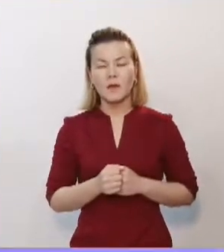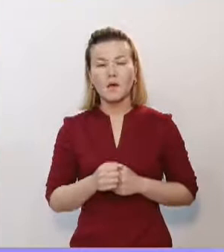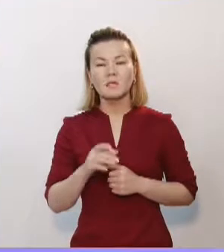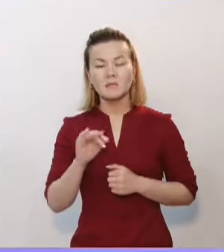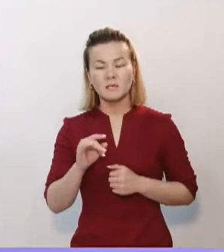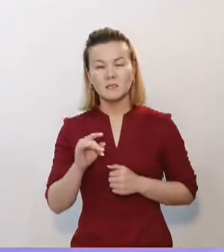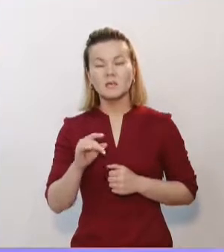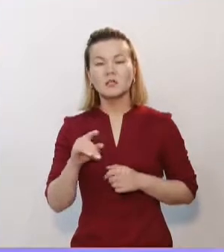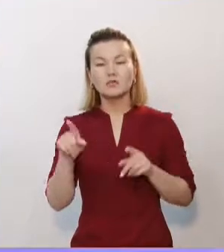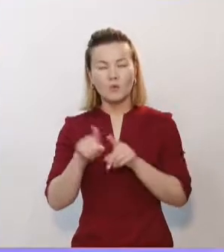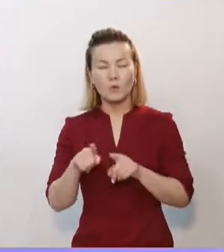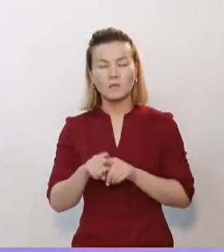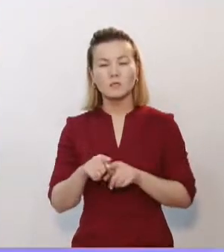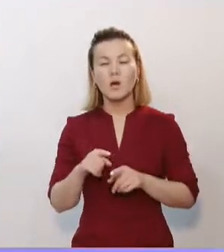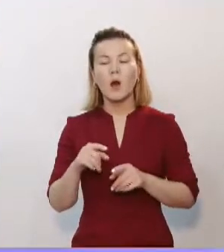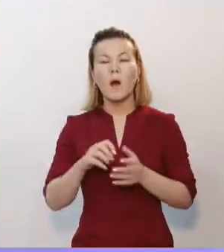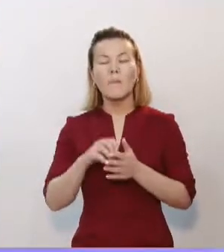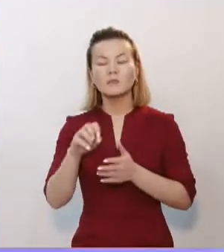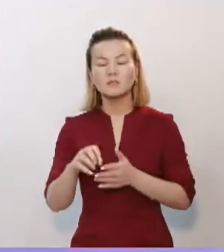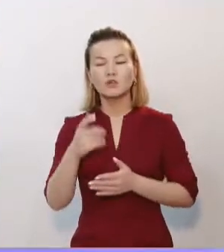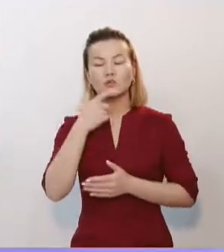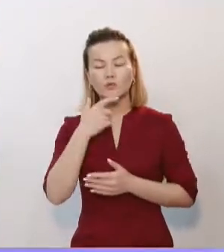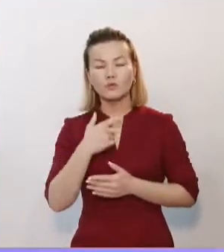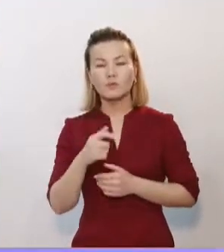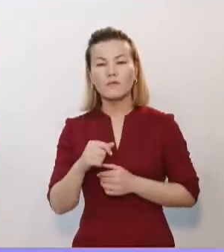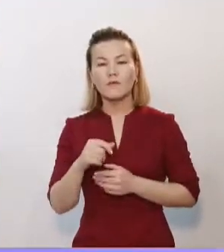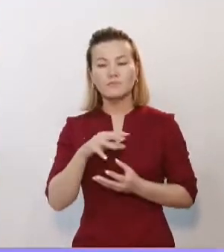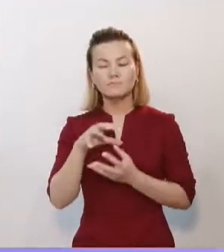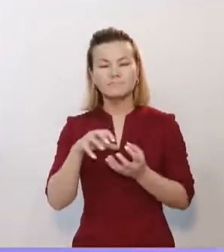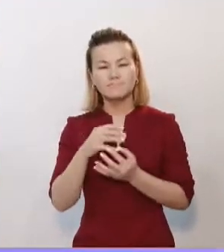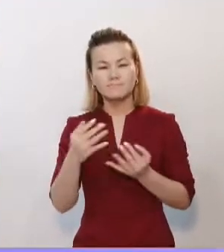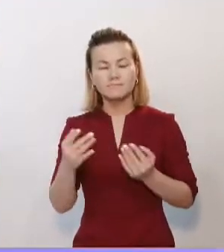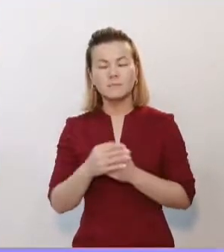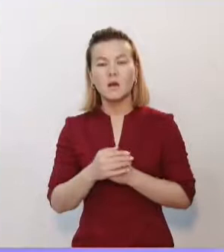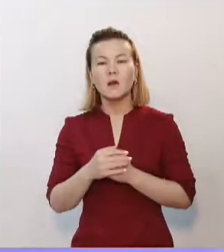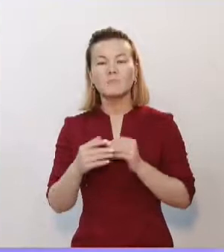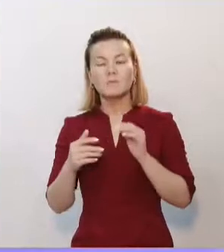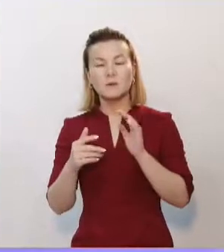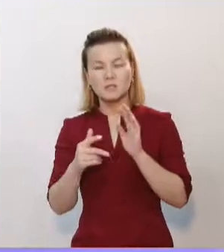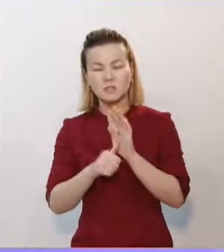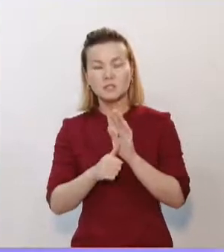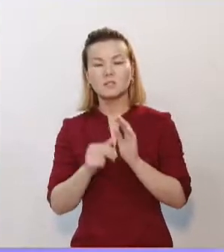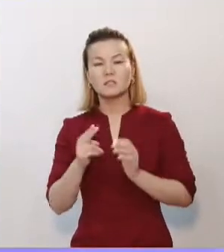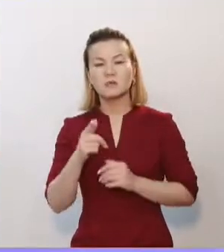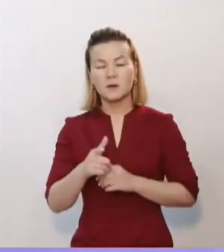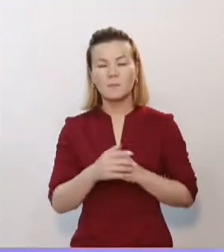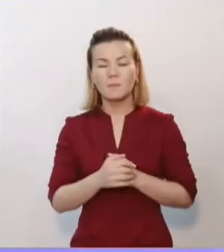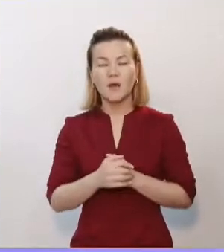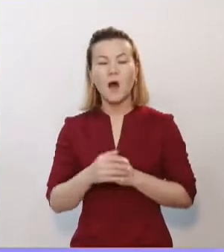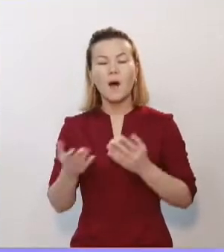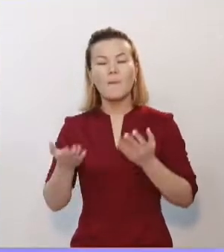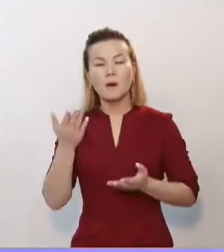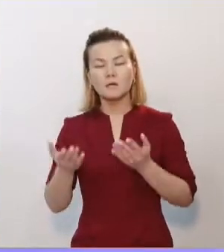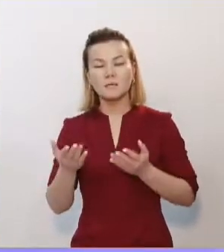И столько же посылок с фруктами. По 6 килограмм каждая. Масса всех посылок с